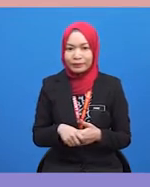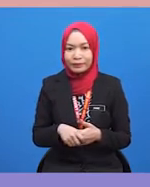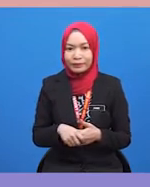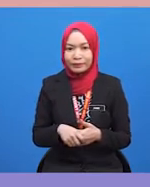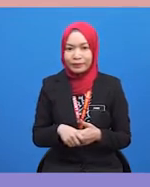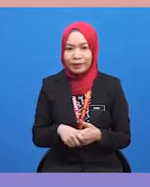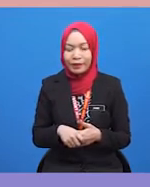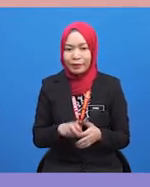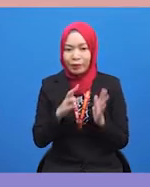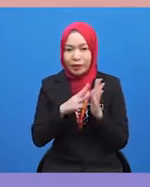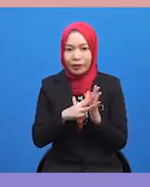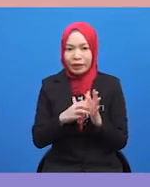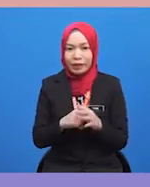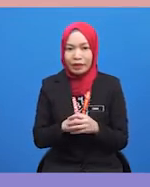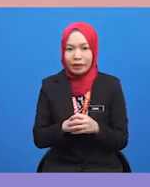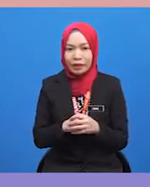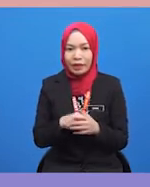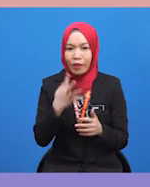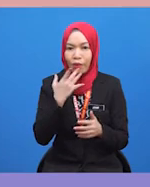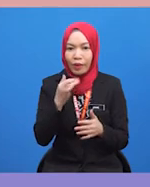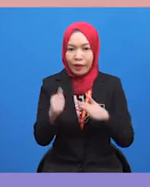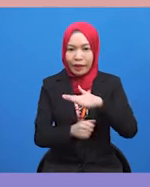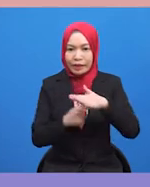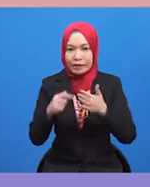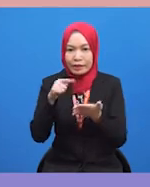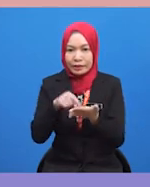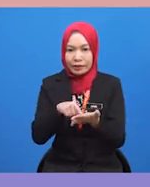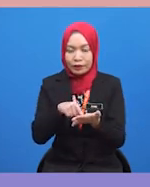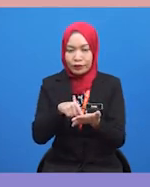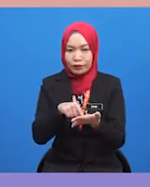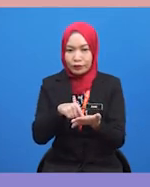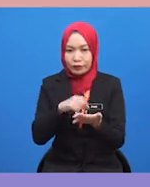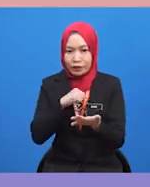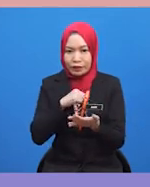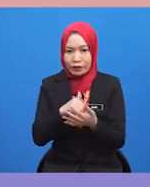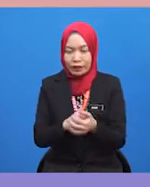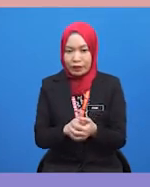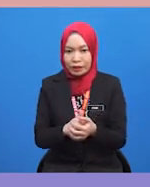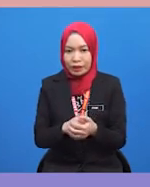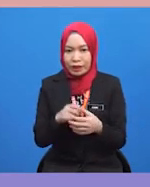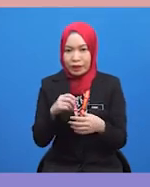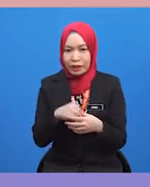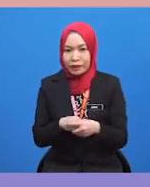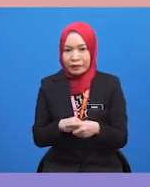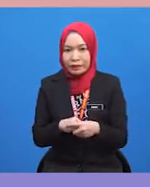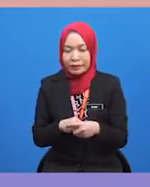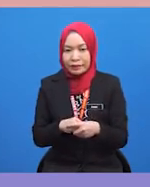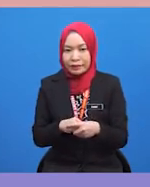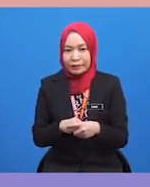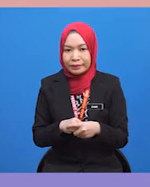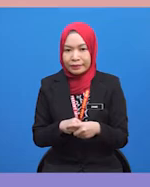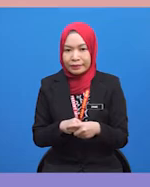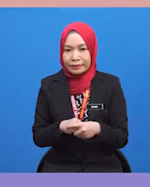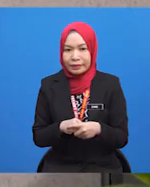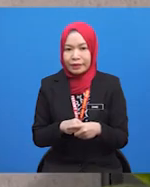mewakili warna asas itu sendiri. Ini biasanya disebut dalam darjah sekitar